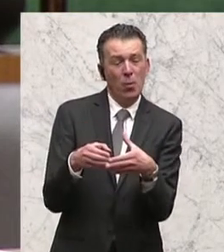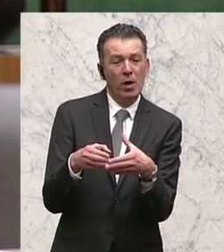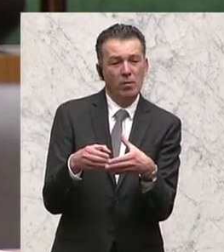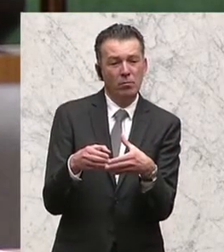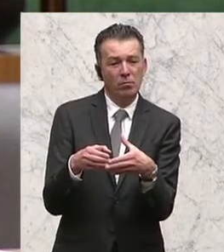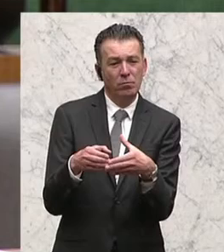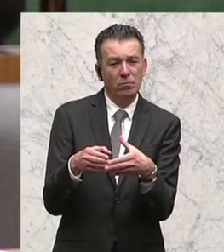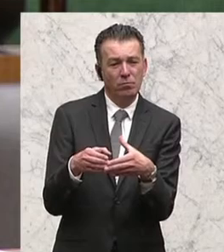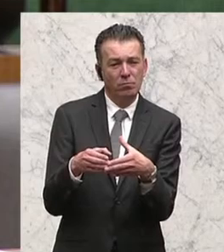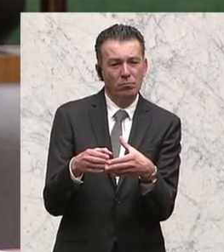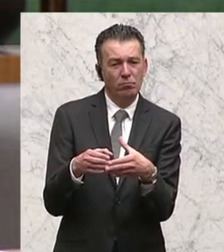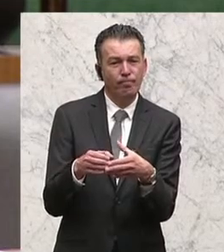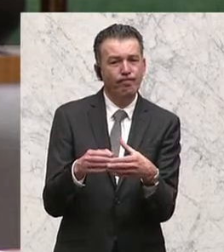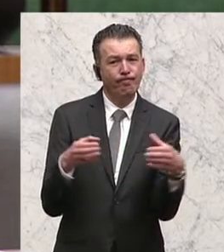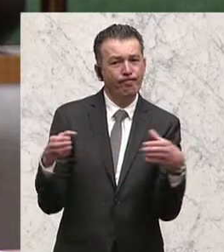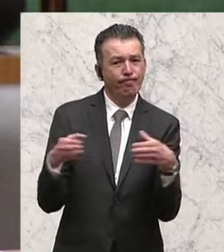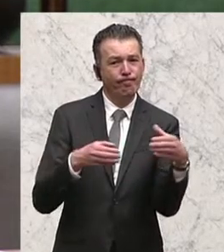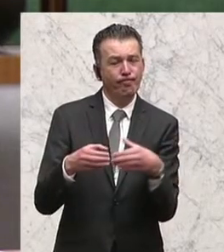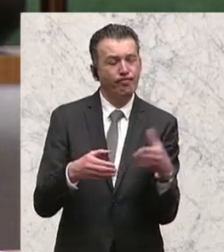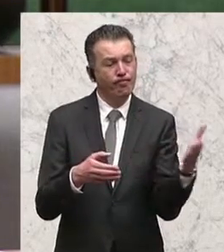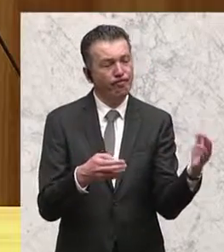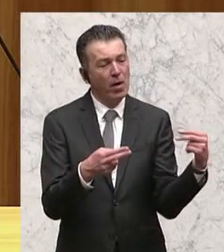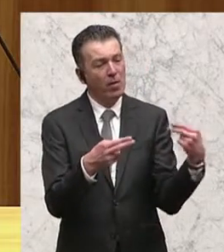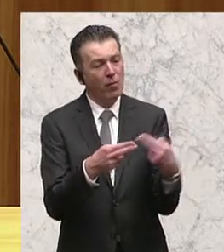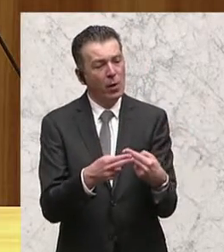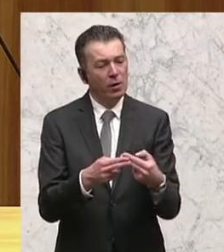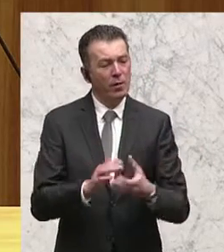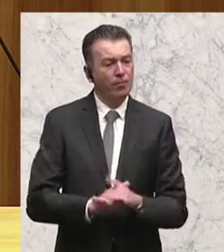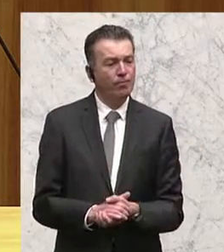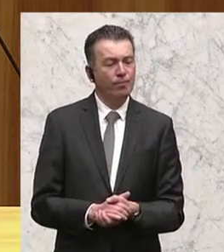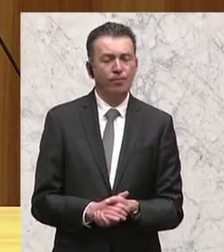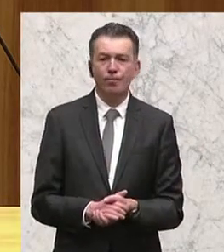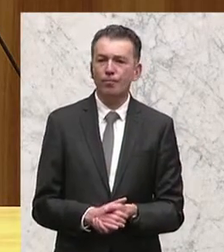hier sich zusammensetzt? Herr Bundesminister. Also